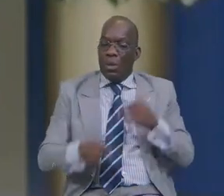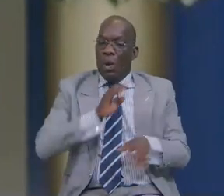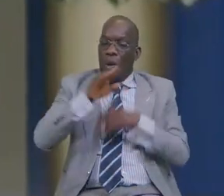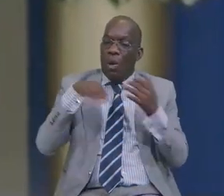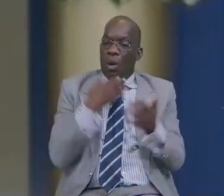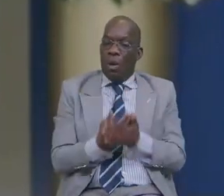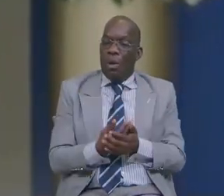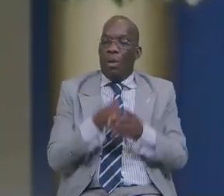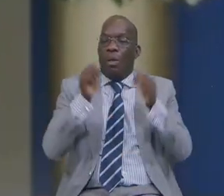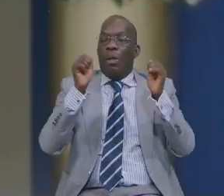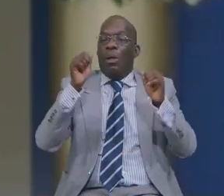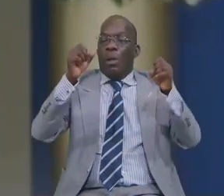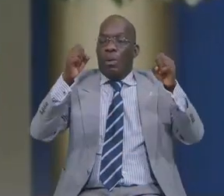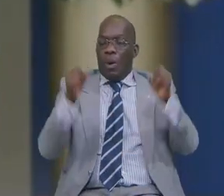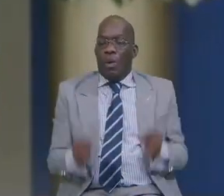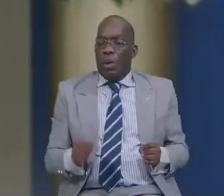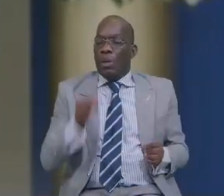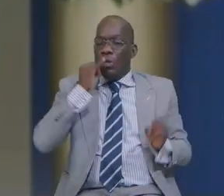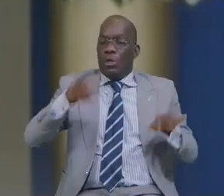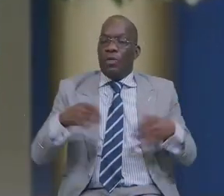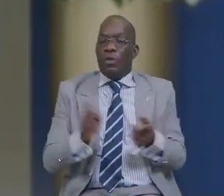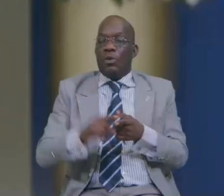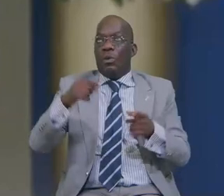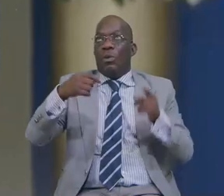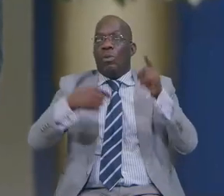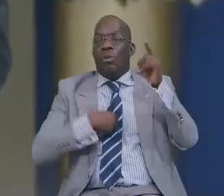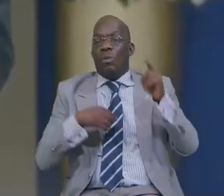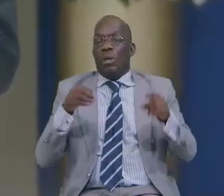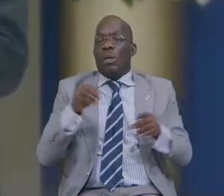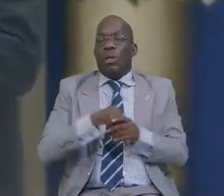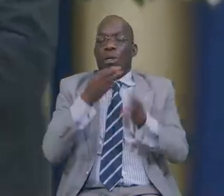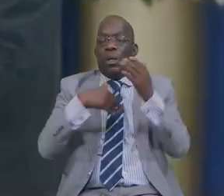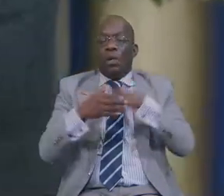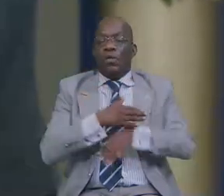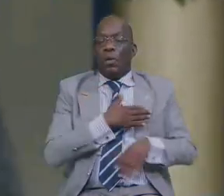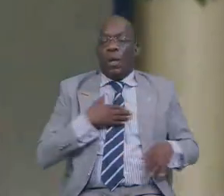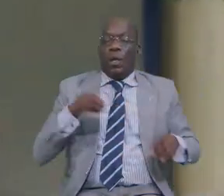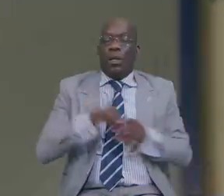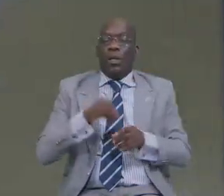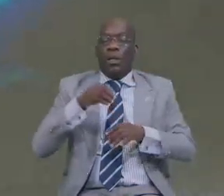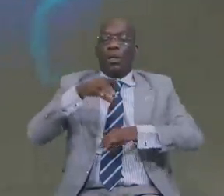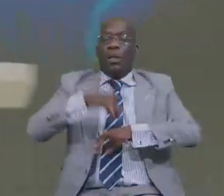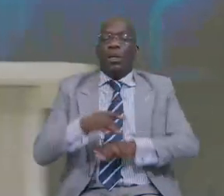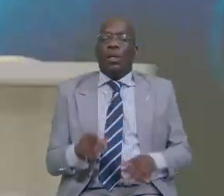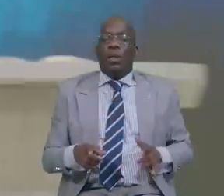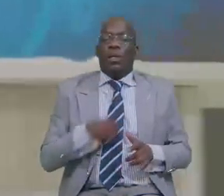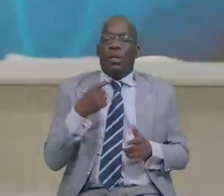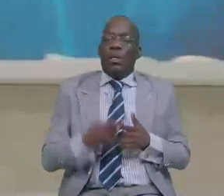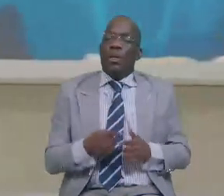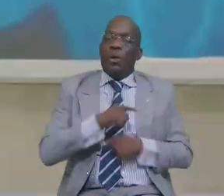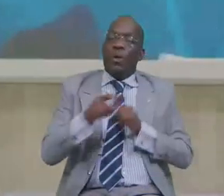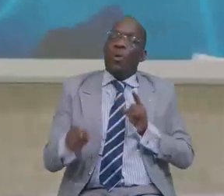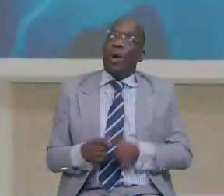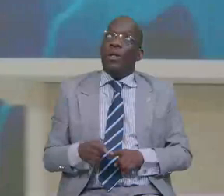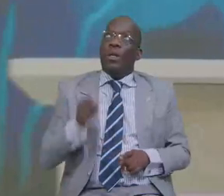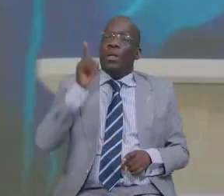pouvoir m'a été donné dans le ciel et sur la terre. Et quand